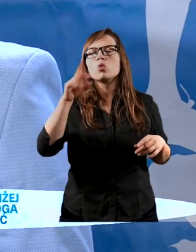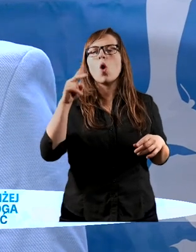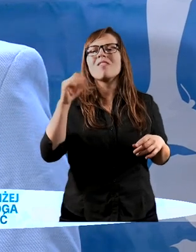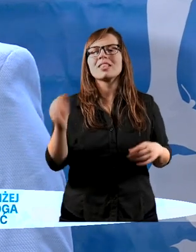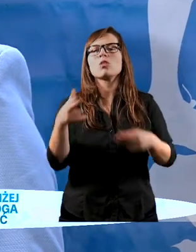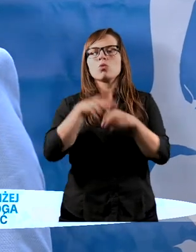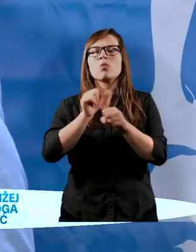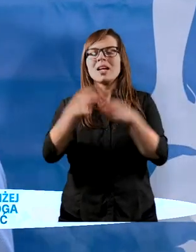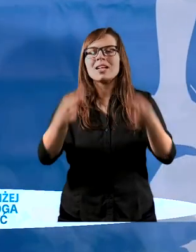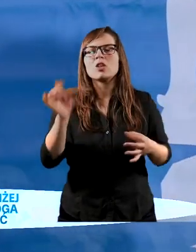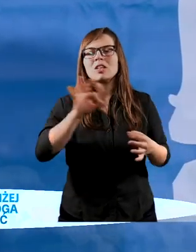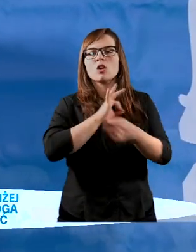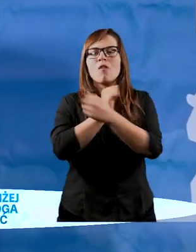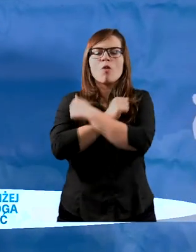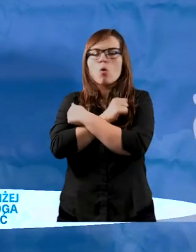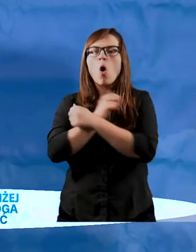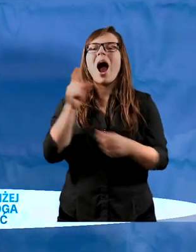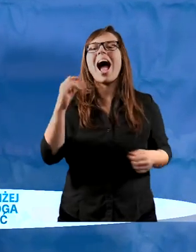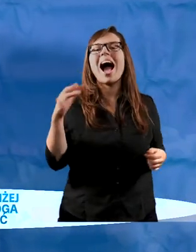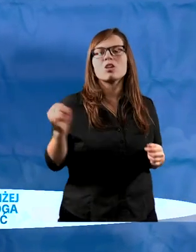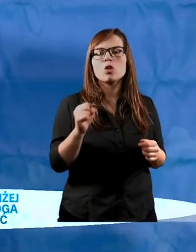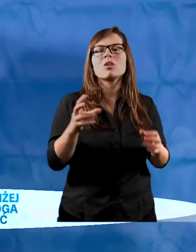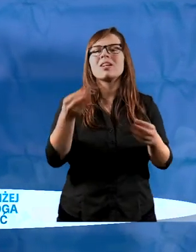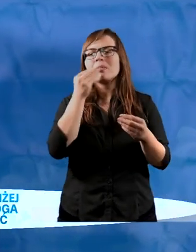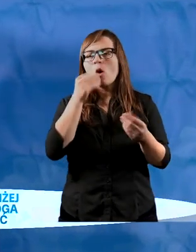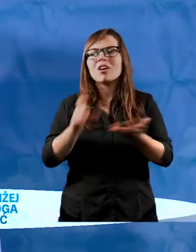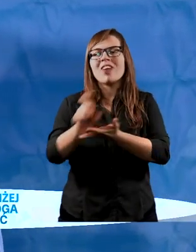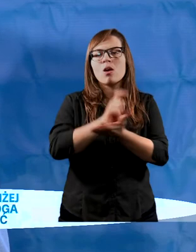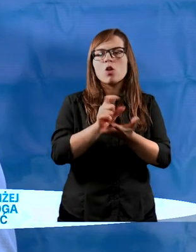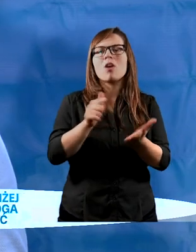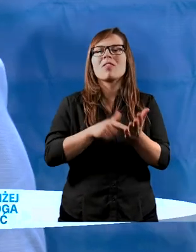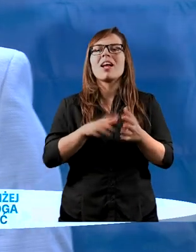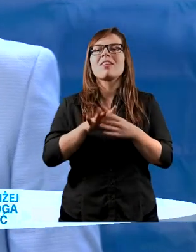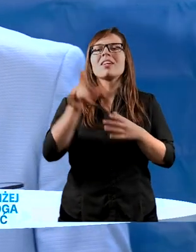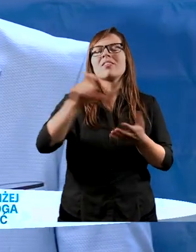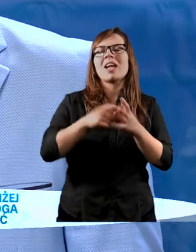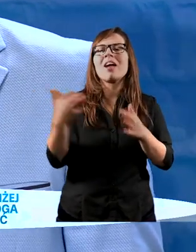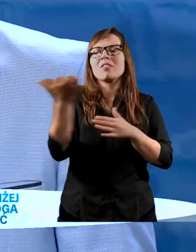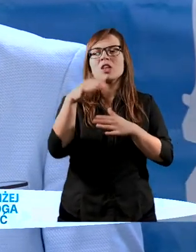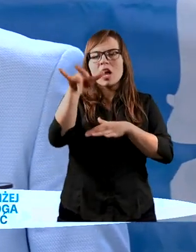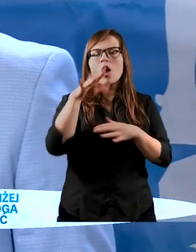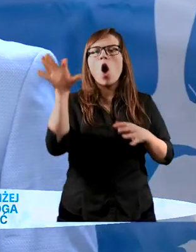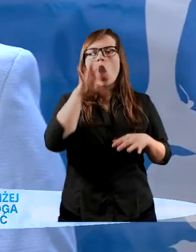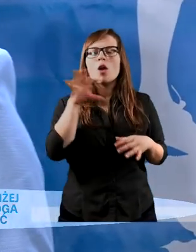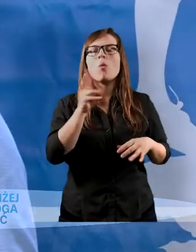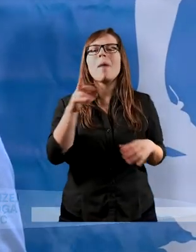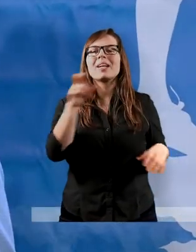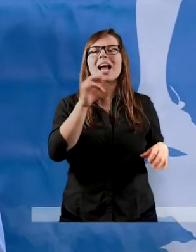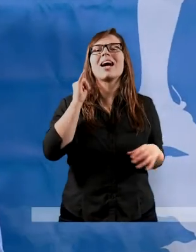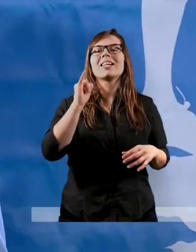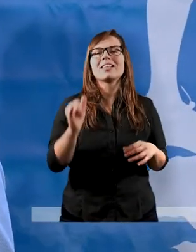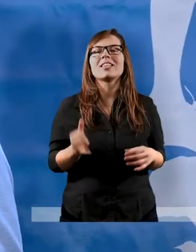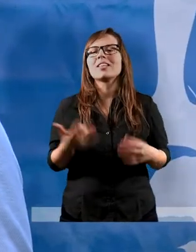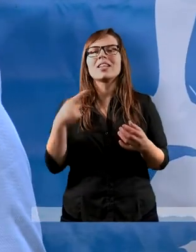który dzisiaj jest ze swoją kochaną Agnieszką. Spożywają tort, właśnie przysłali mi zdjęcie, gdzie oglądają webinar